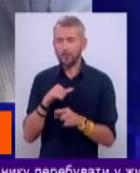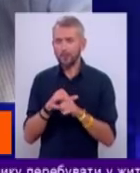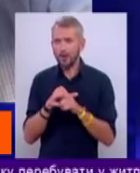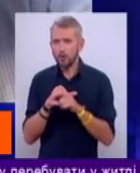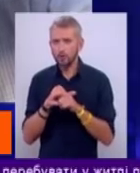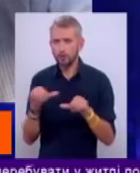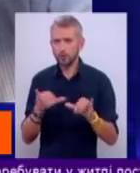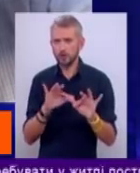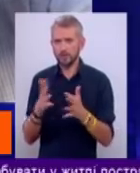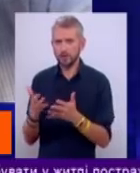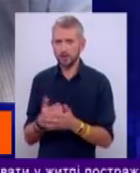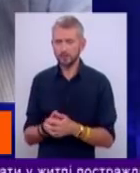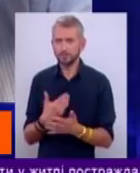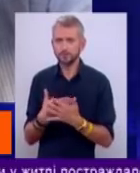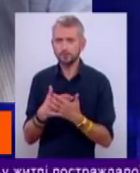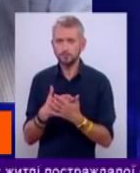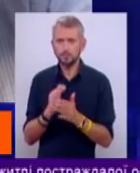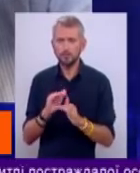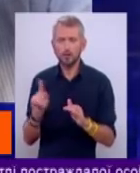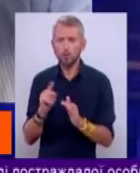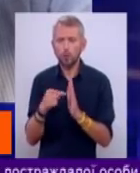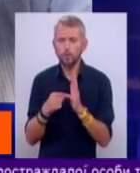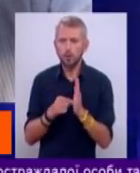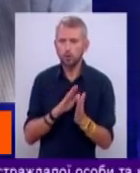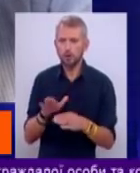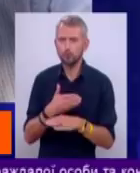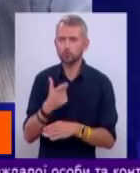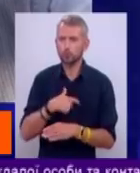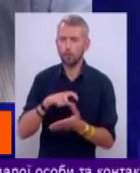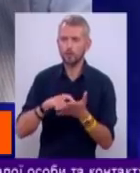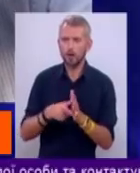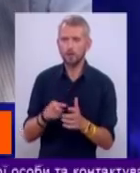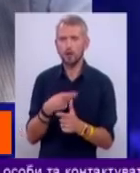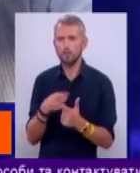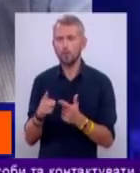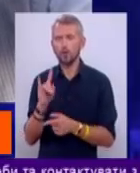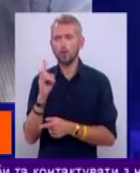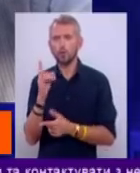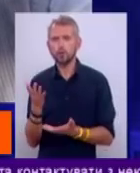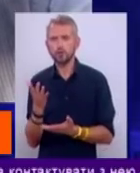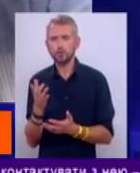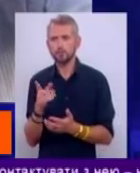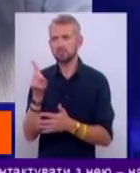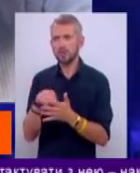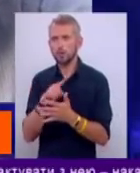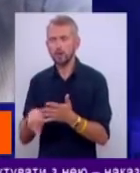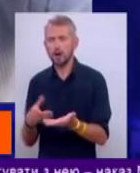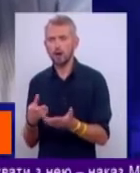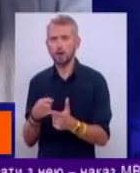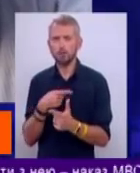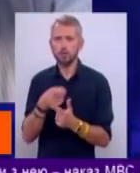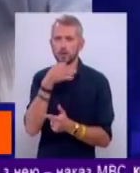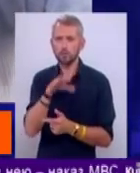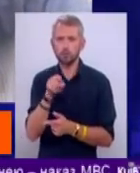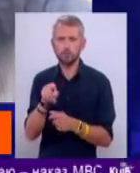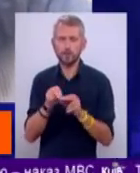найрозповсюдженіші випадки, скажімо, учні щось не поділили між собою в класі, або ж учень чи не довіряє, чи не